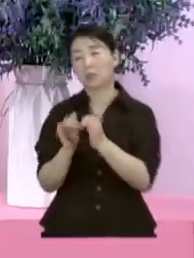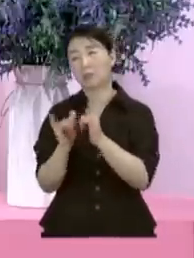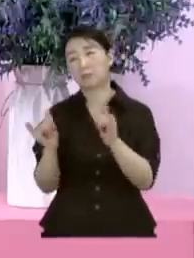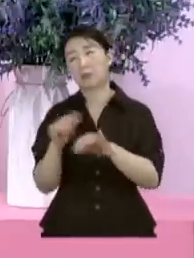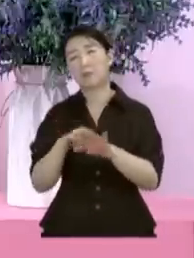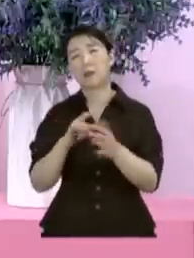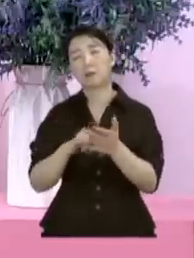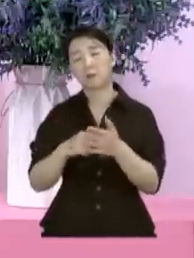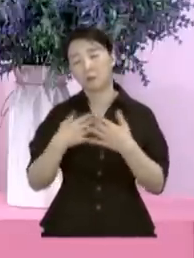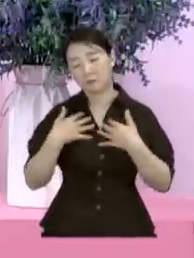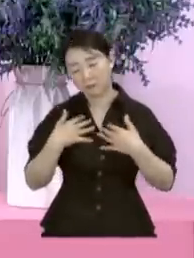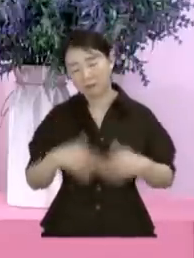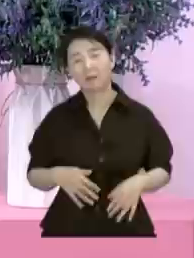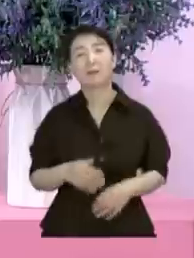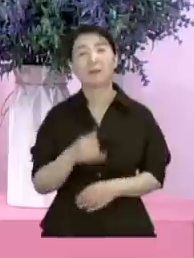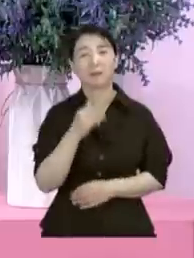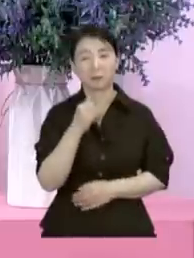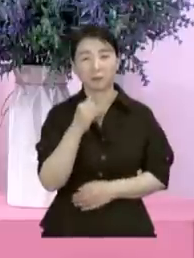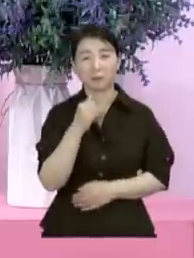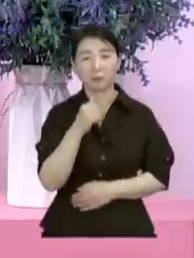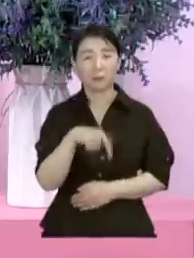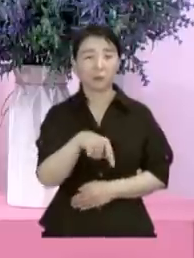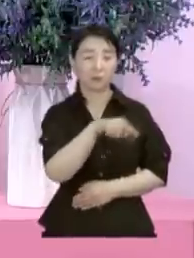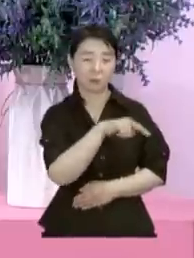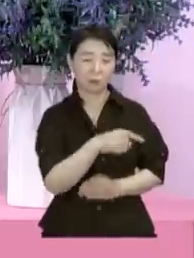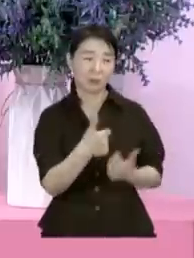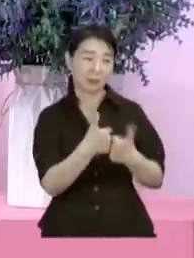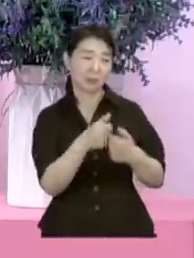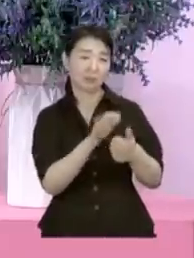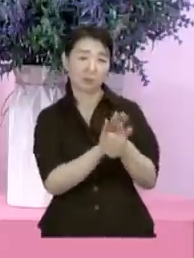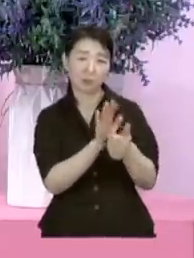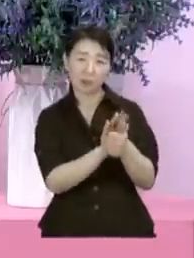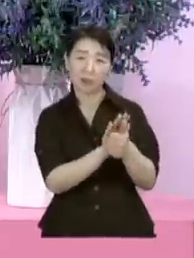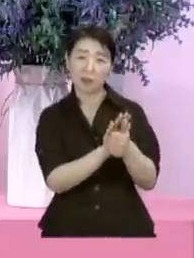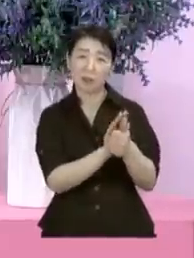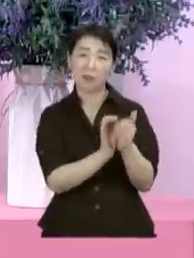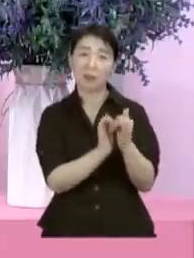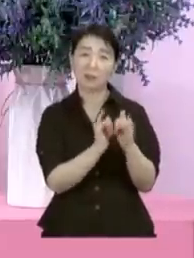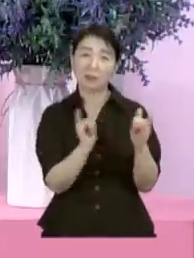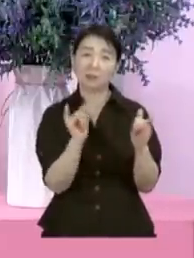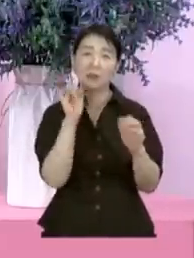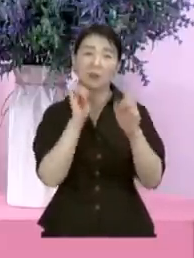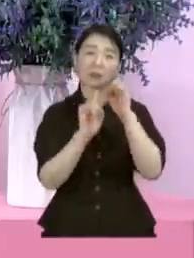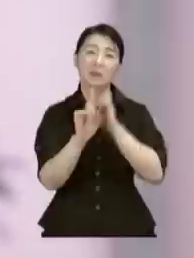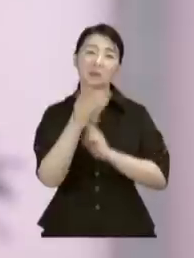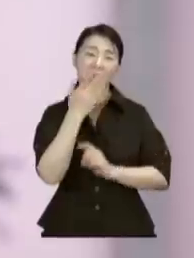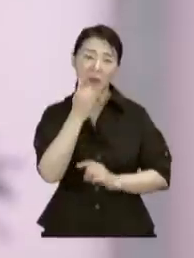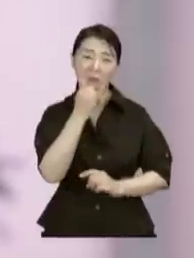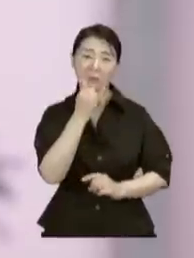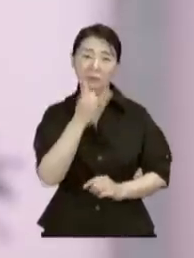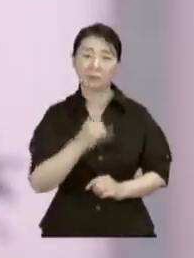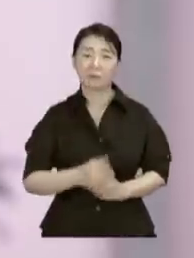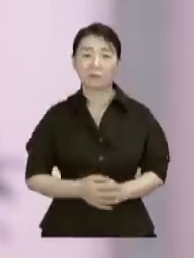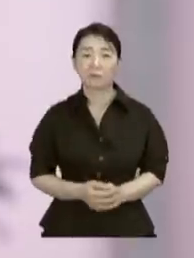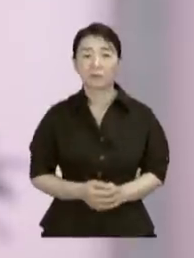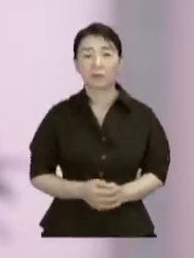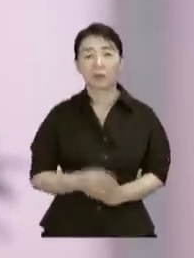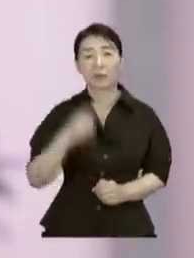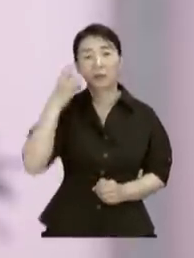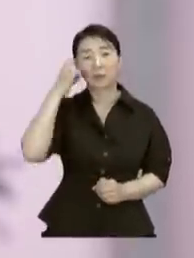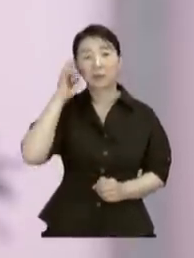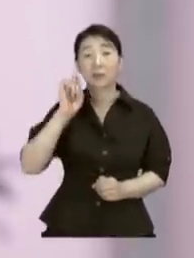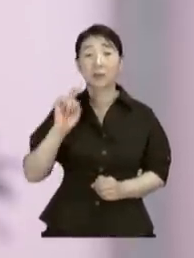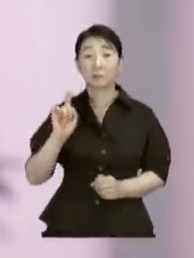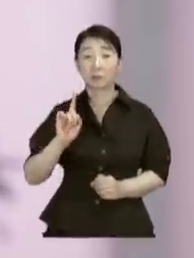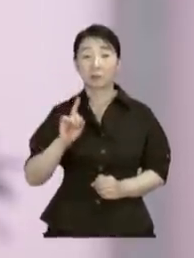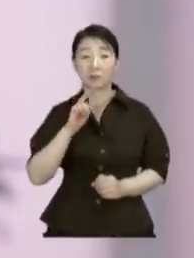네. 예, 그분들에게 상담을 하거나 지원하는 분들이 또 상처를 입을 수가 있어요. 근데 저는 이런 생각이 들어요.